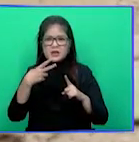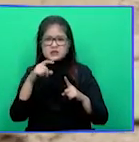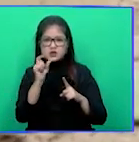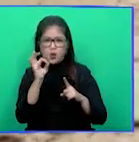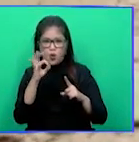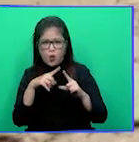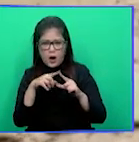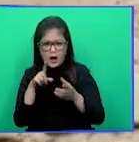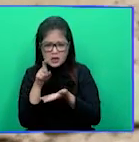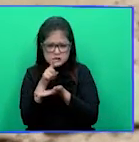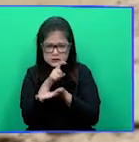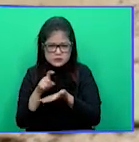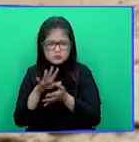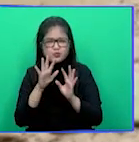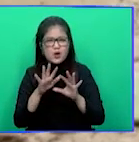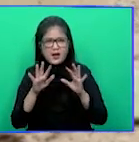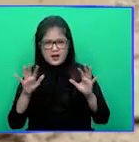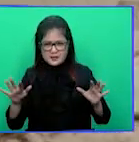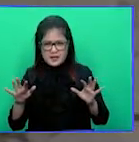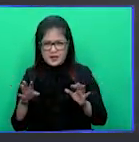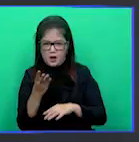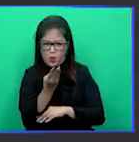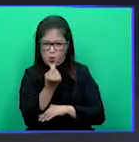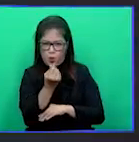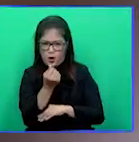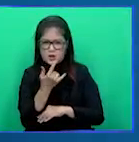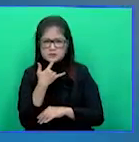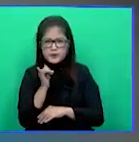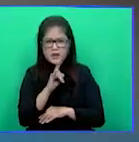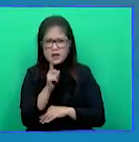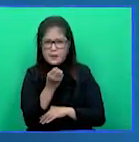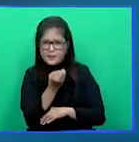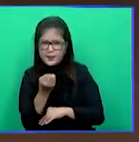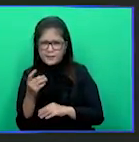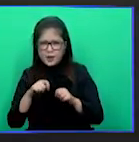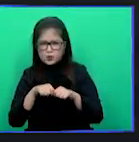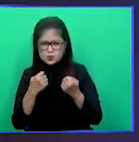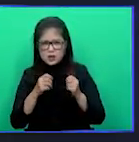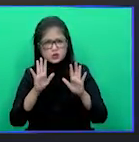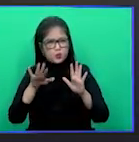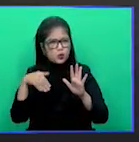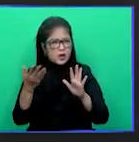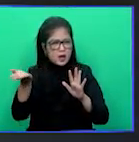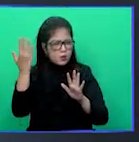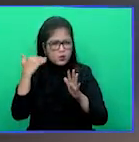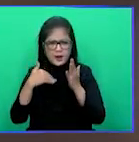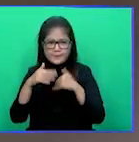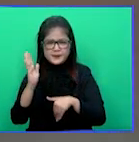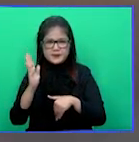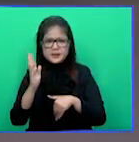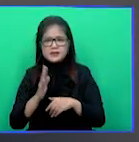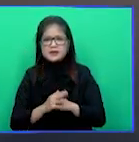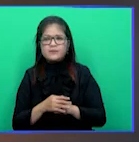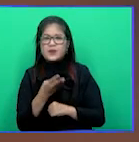busuk, namanya udah ada 10 tahun lebih. Kerabat dan tetangganya menduga uang dikumpulkan kakek Sangeli selama